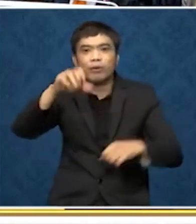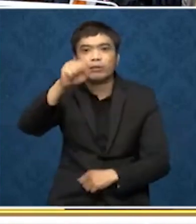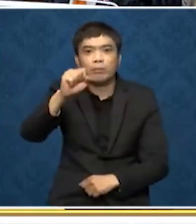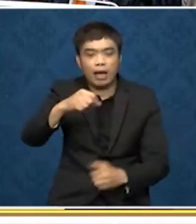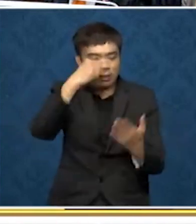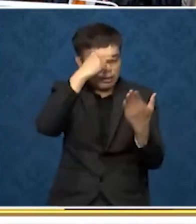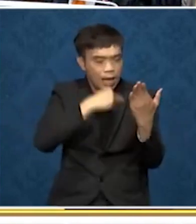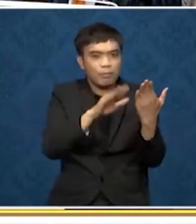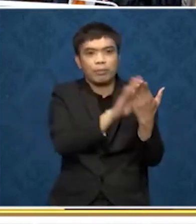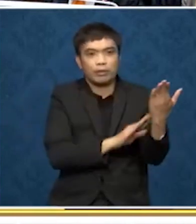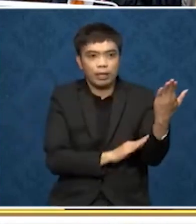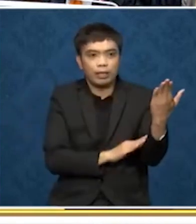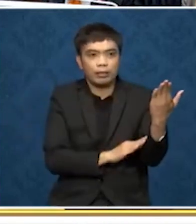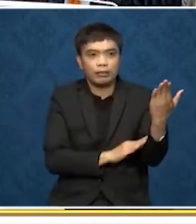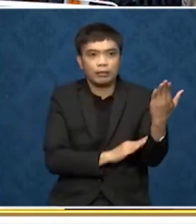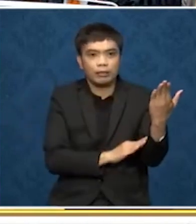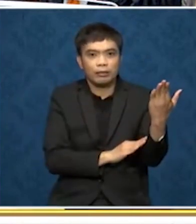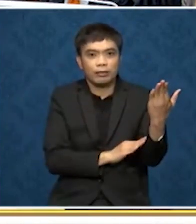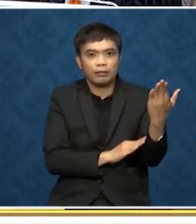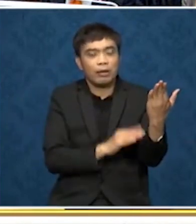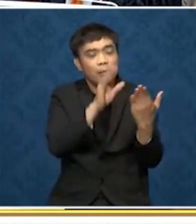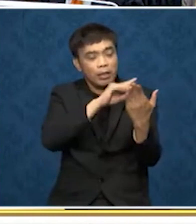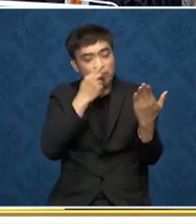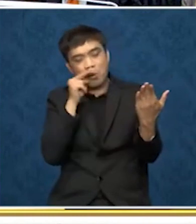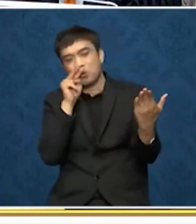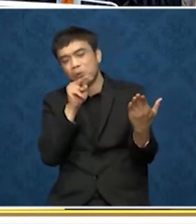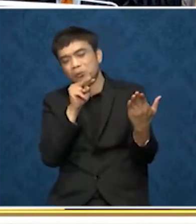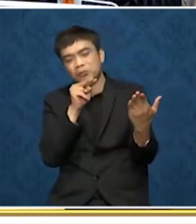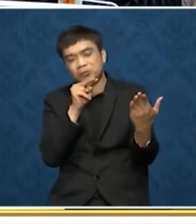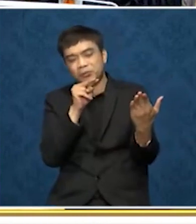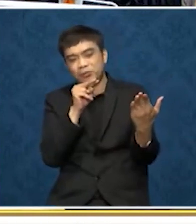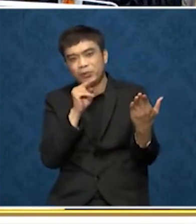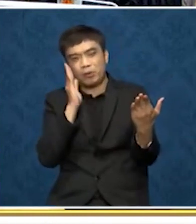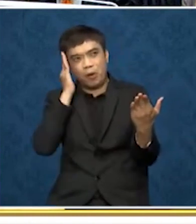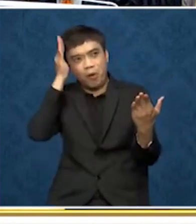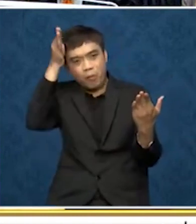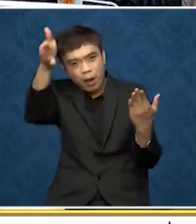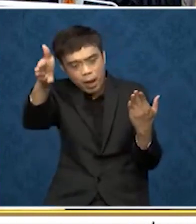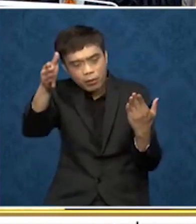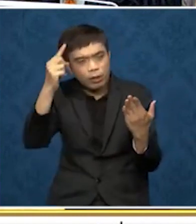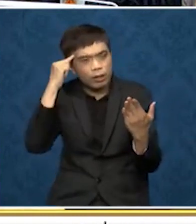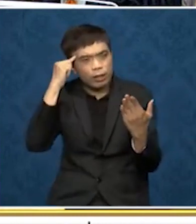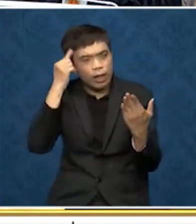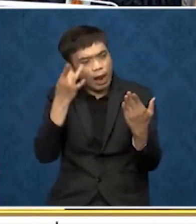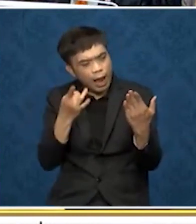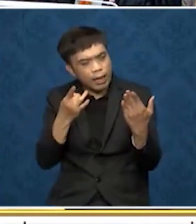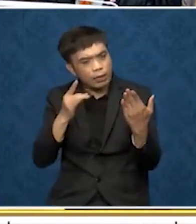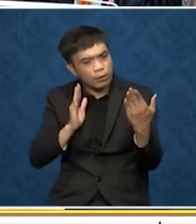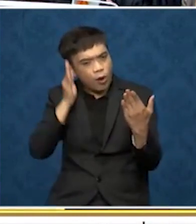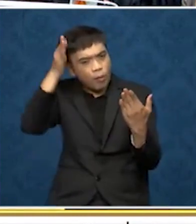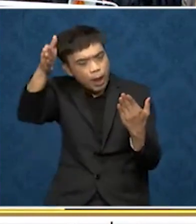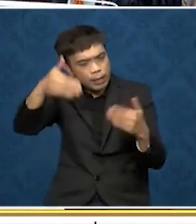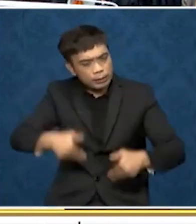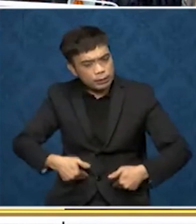ประเทศนี้มันเป็นประเทศที่เขามองไปในอนาคตแล้วเขานึกไม่ออกหรือเปล่าว่าเขาจะทำมาหา